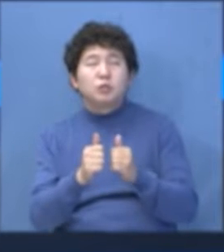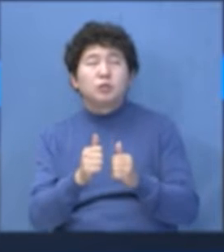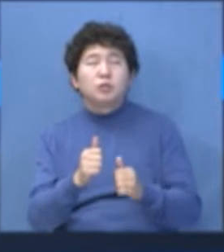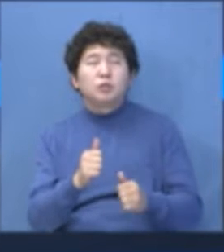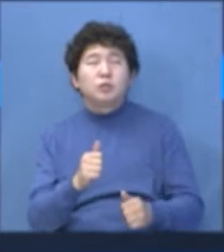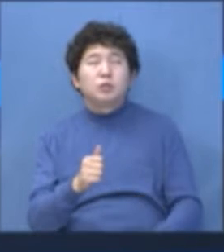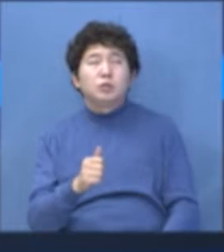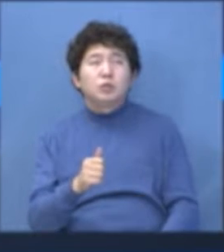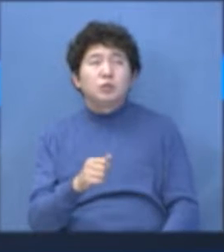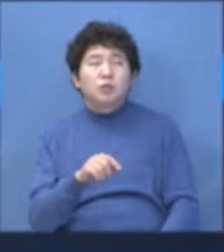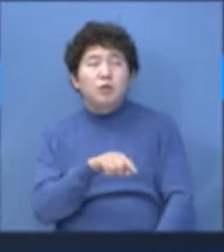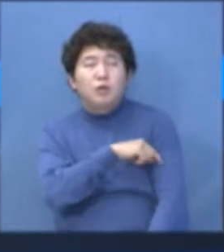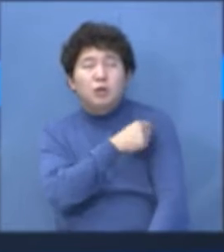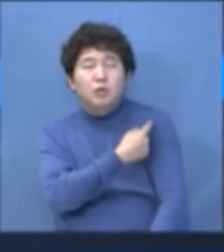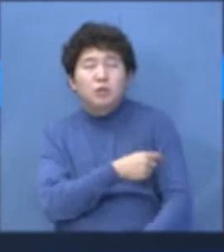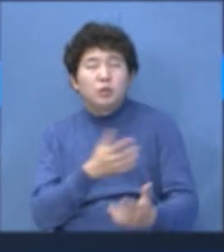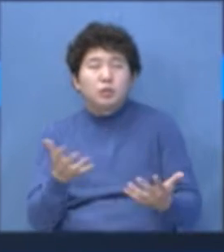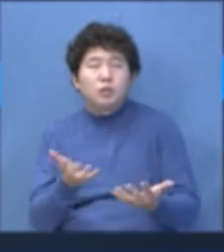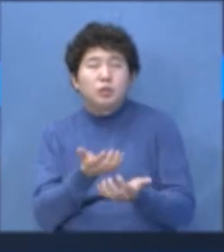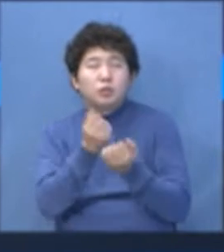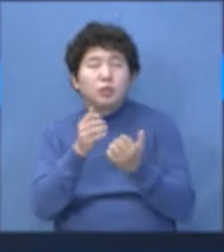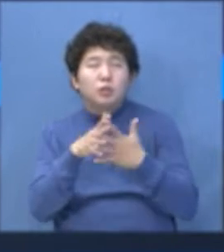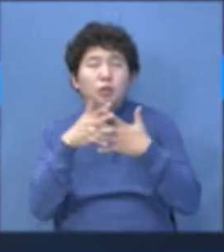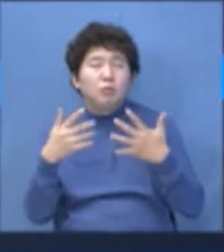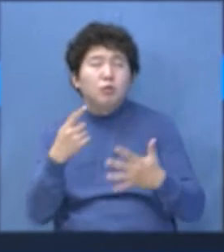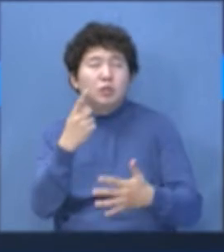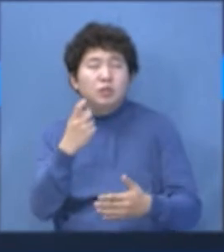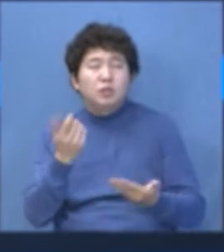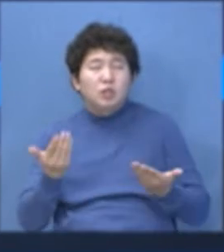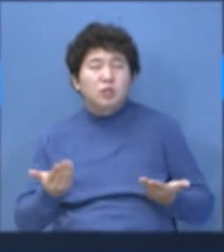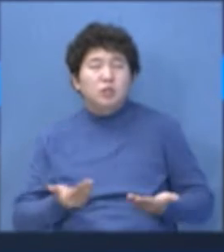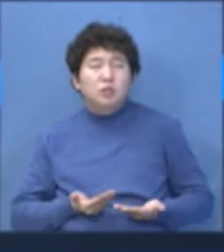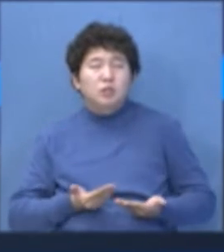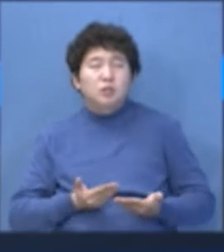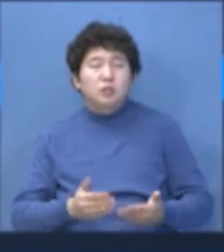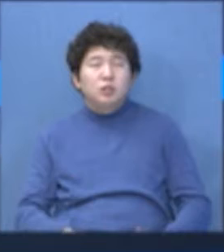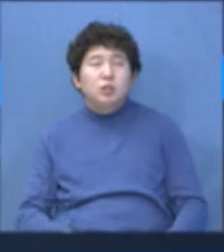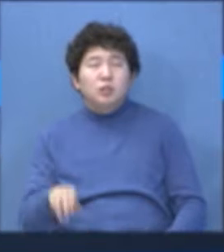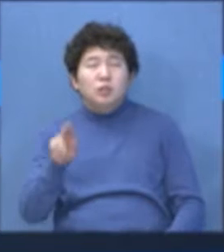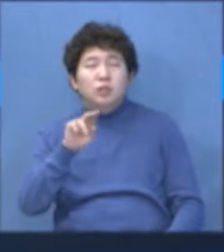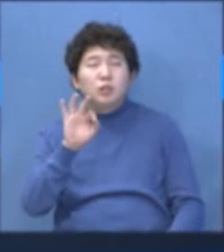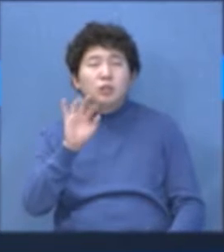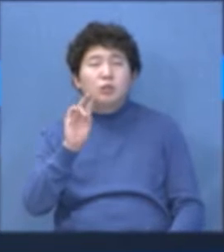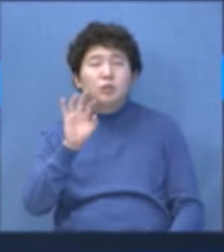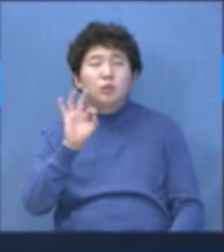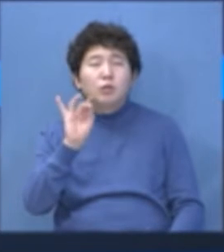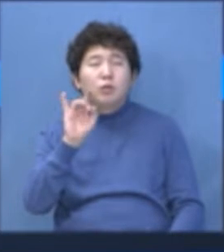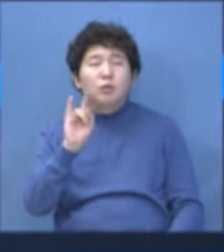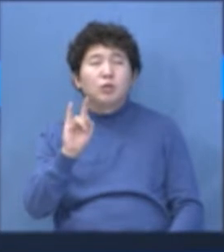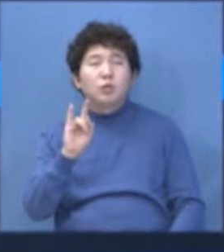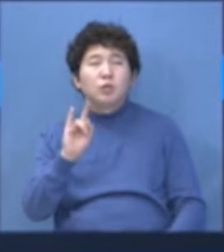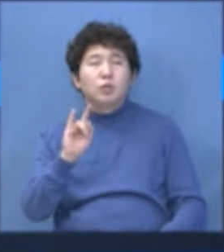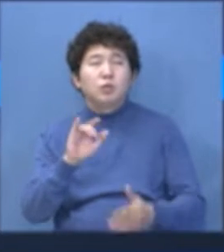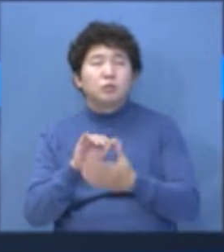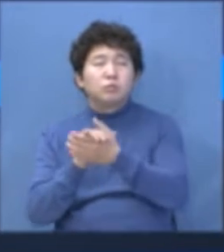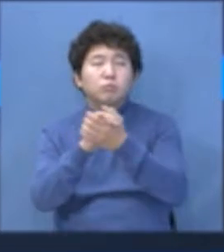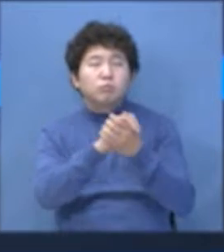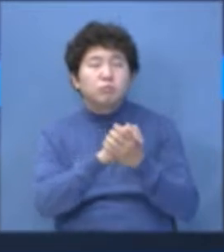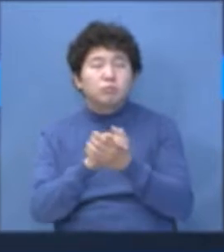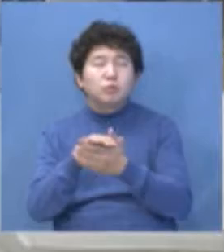жизней. О том, как волонтеры становятся частью глобального движения доноров, объединяющего весь мир, расскажут мои коллеги.